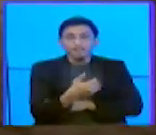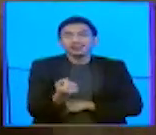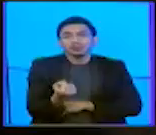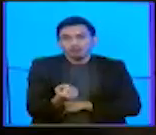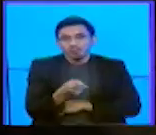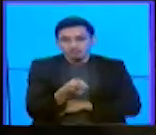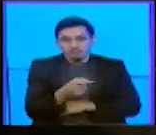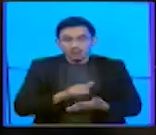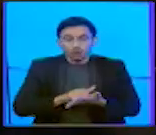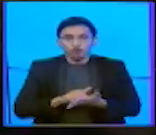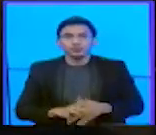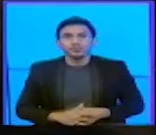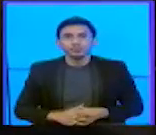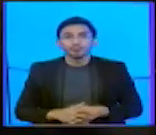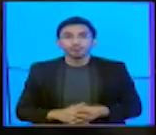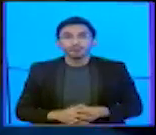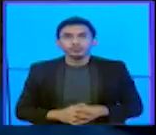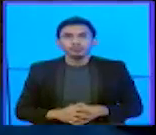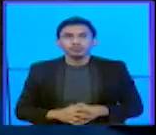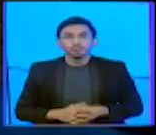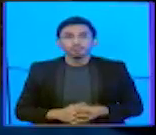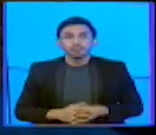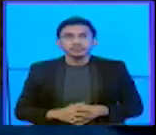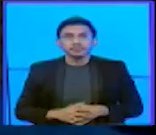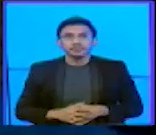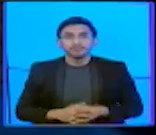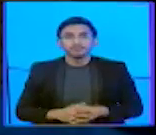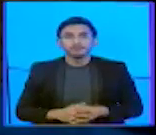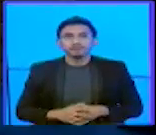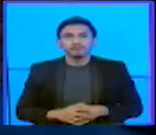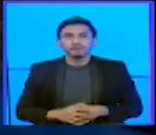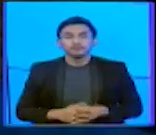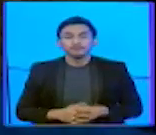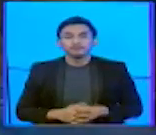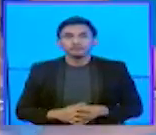Dari Madiun, Jawa Timur, Arif Wahyu Effendi, iNews, melaporkan.